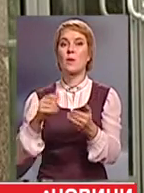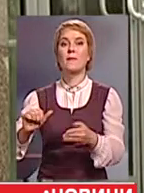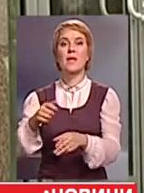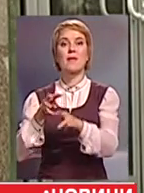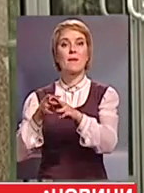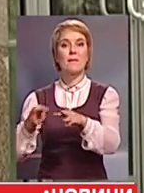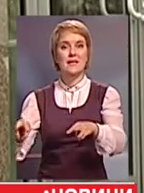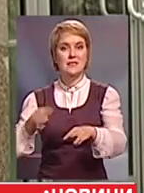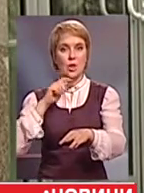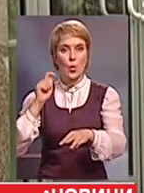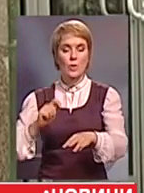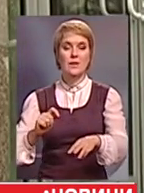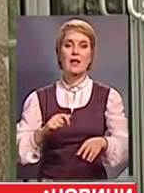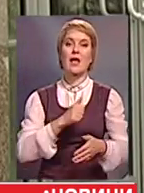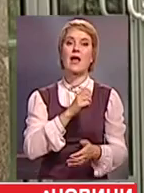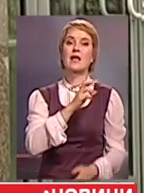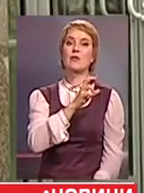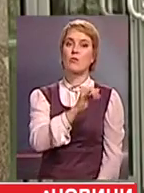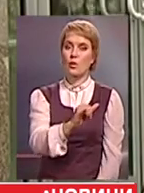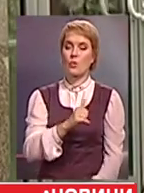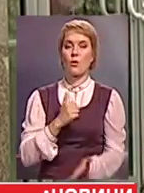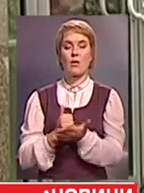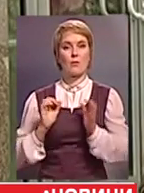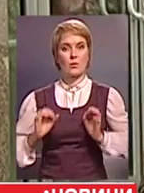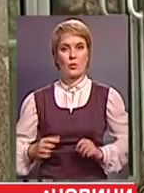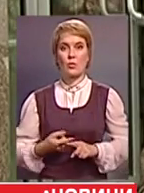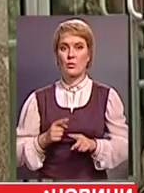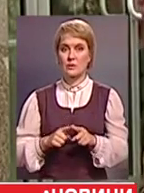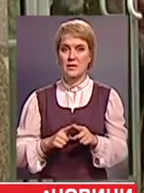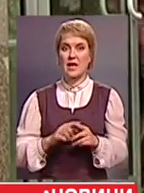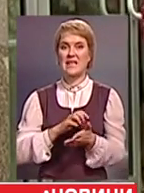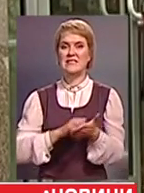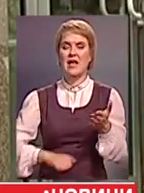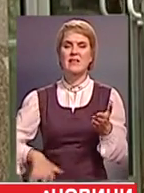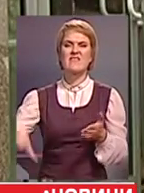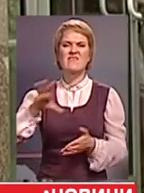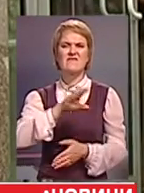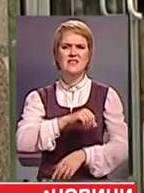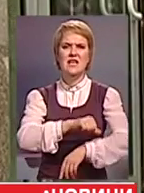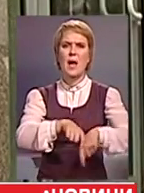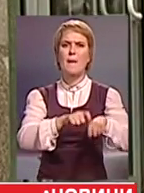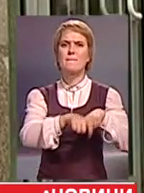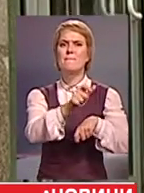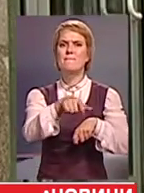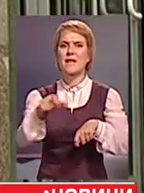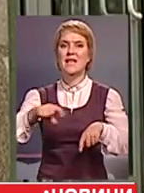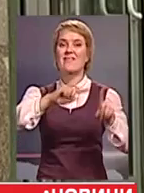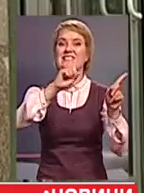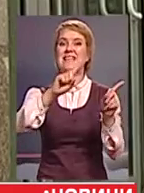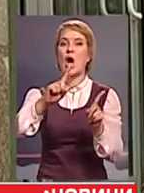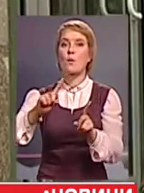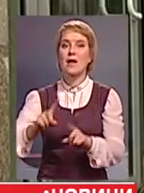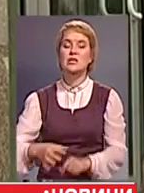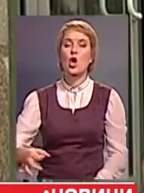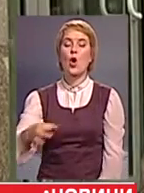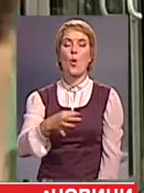і Генпрокуратури. Одне з них – це зняти повністю всіх митників Закарпатської області. Саме ця